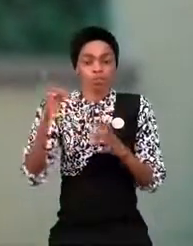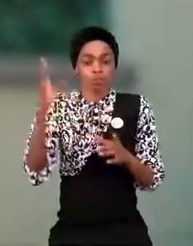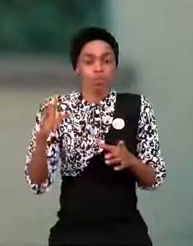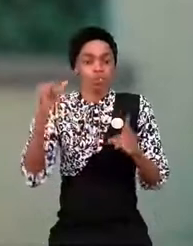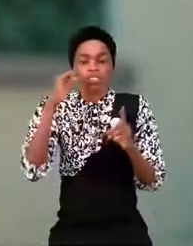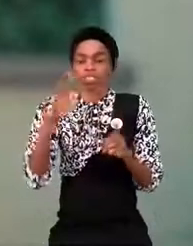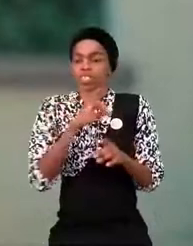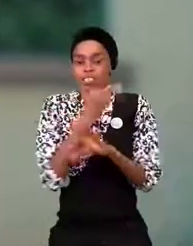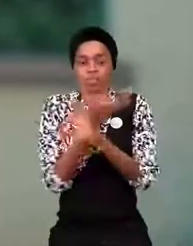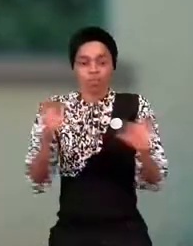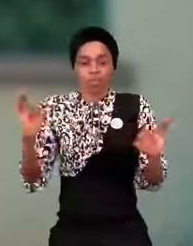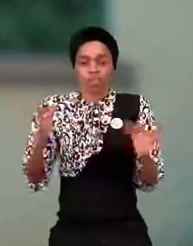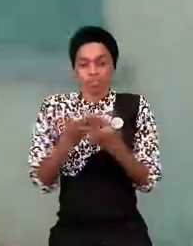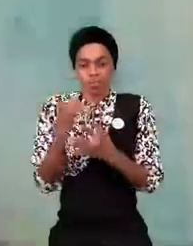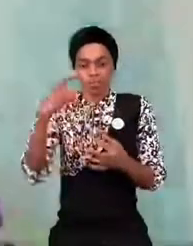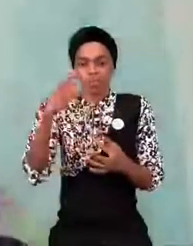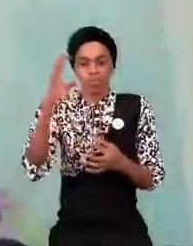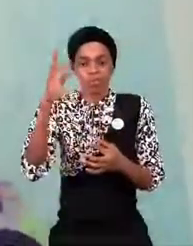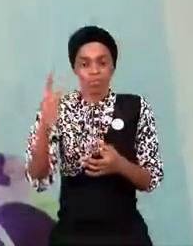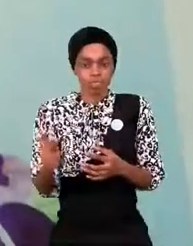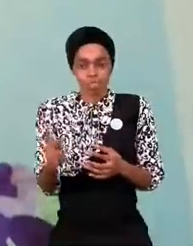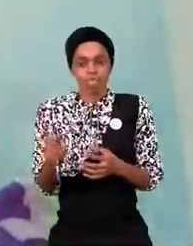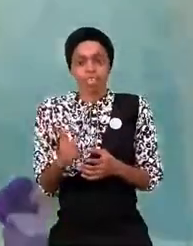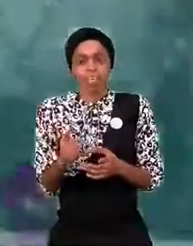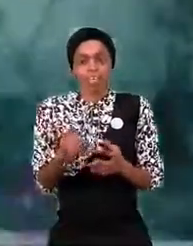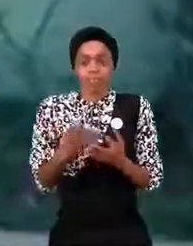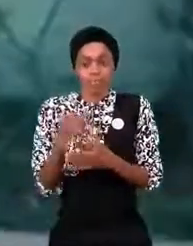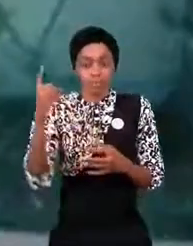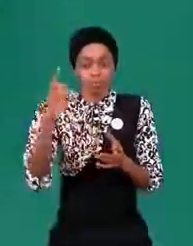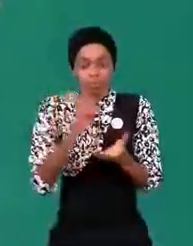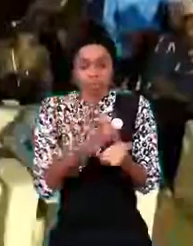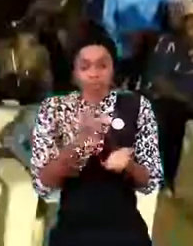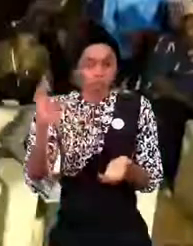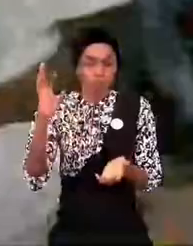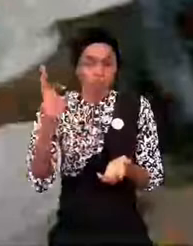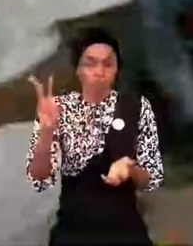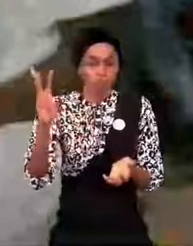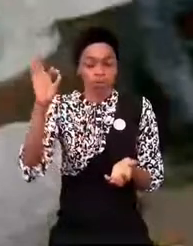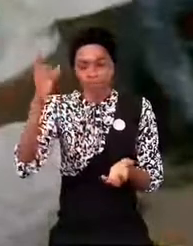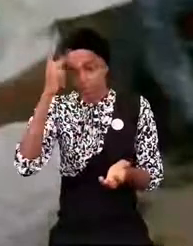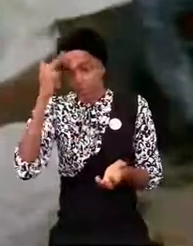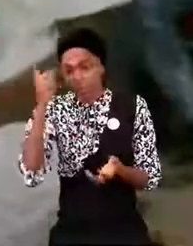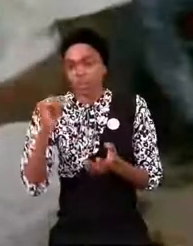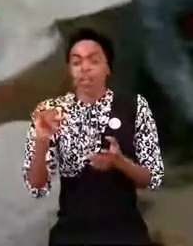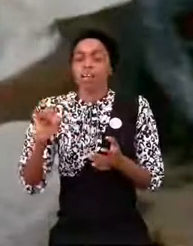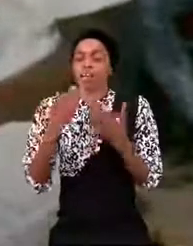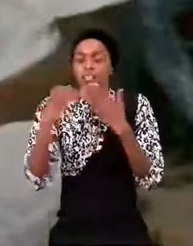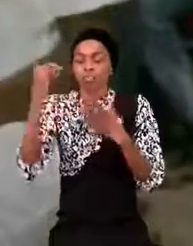Par le pasteur Koumoui, je remercie Dieu, le Dieu Tout-Puissant, qui l'a utilisé pour me donner ma libération.